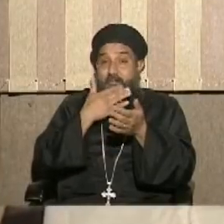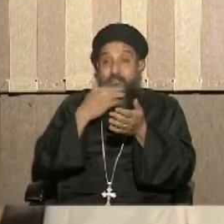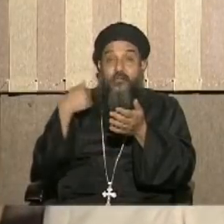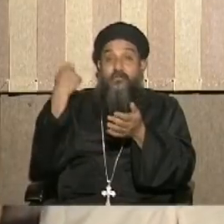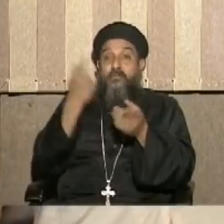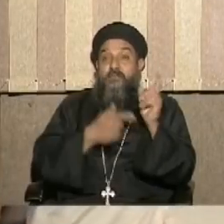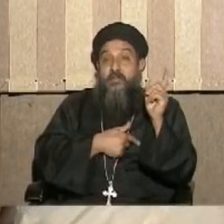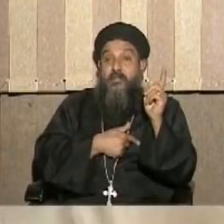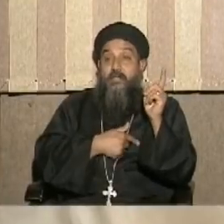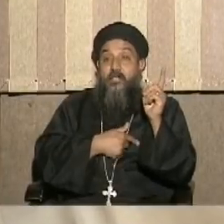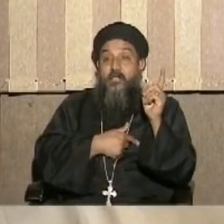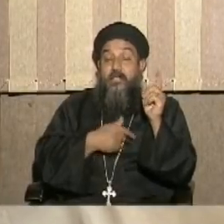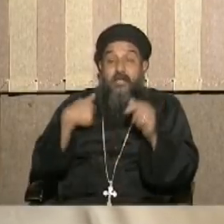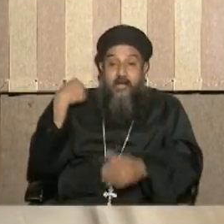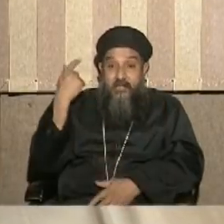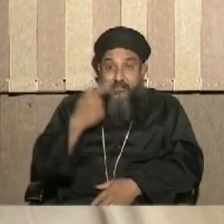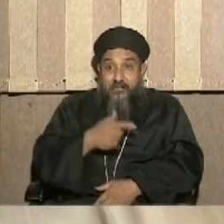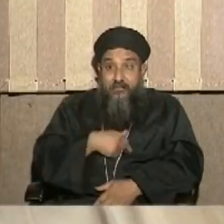رب. قدوس الله